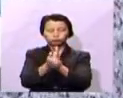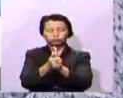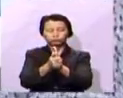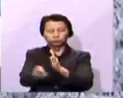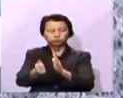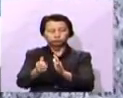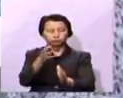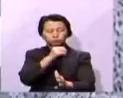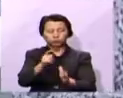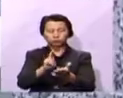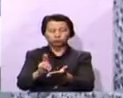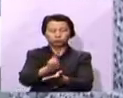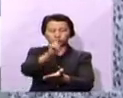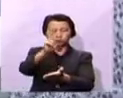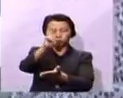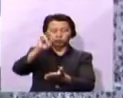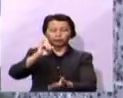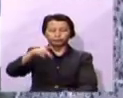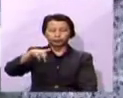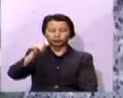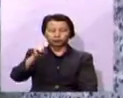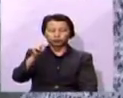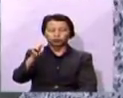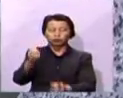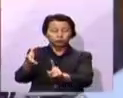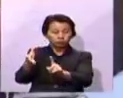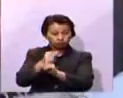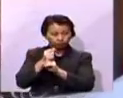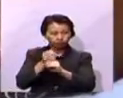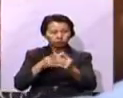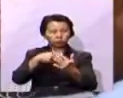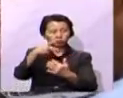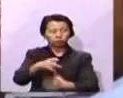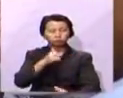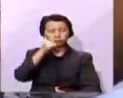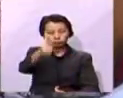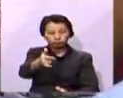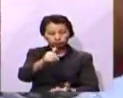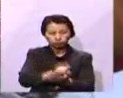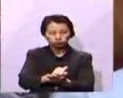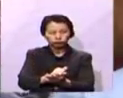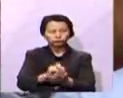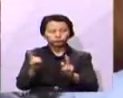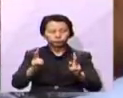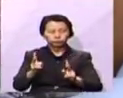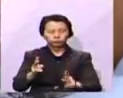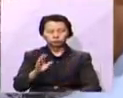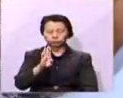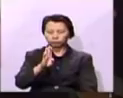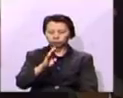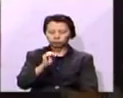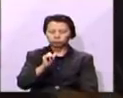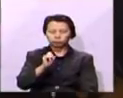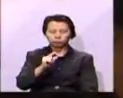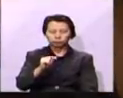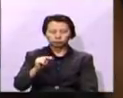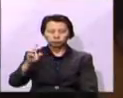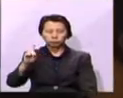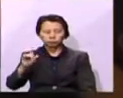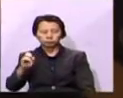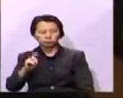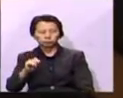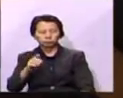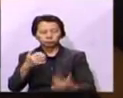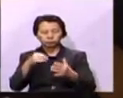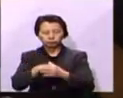tinggi serta universiti awam dapat dicapai menerusi program jelajah itu. Parlimen Bagan Datuk menjadi destinasi pertama